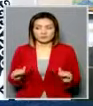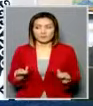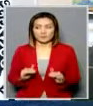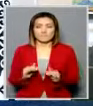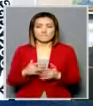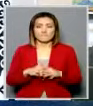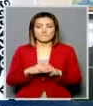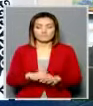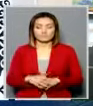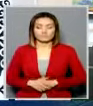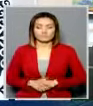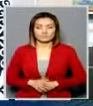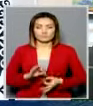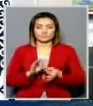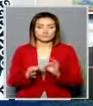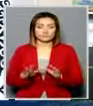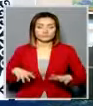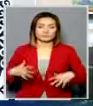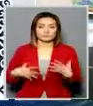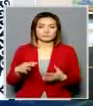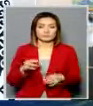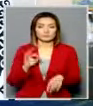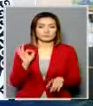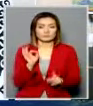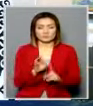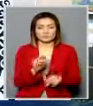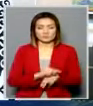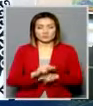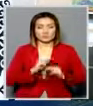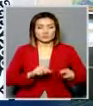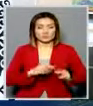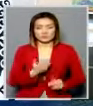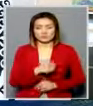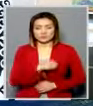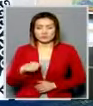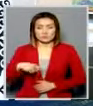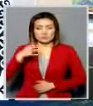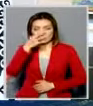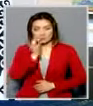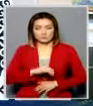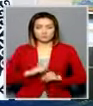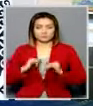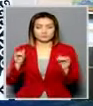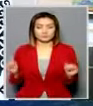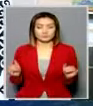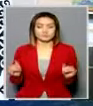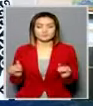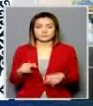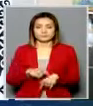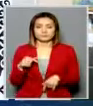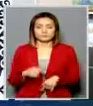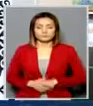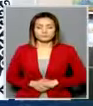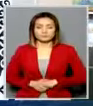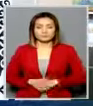оқушыларды математикадан олимпиадаға дайындау мақсатында осы ұстаздардың өзі қатысып, өзінің бойынан өткізген кезде ғана